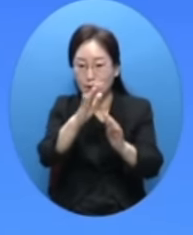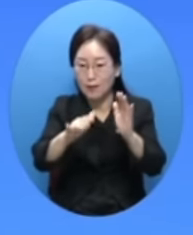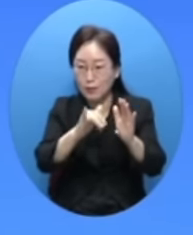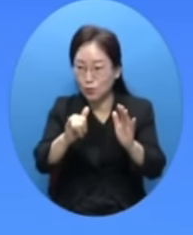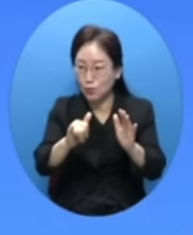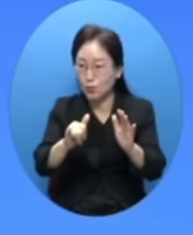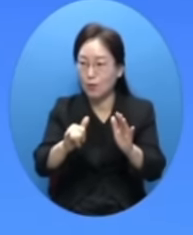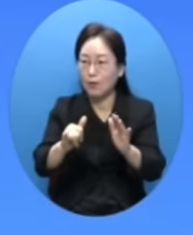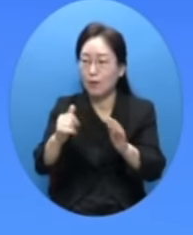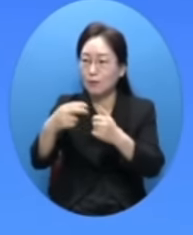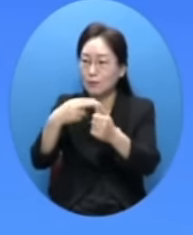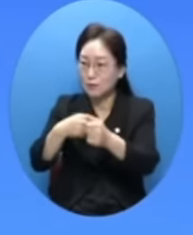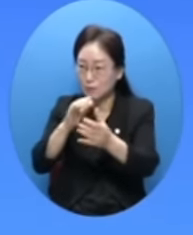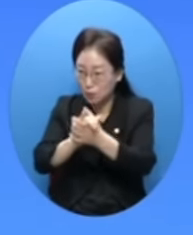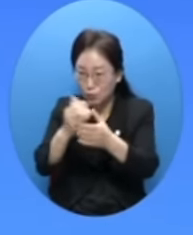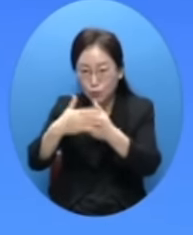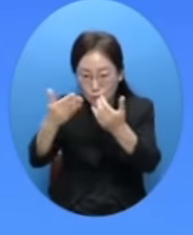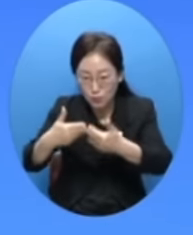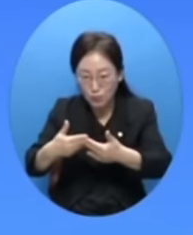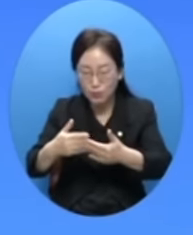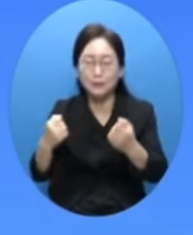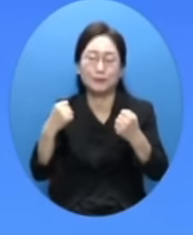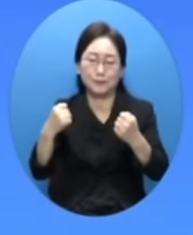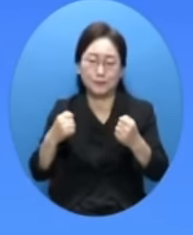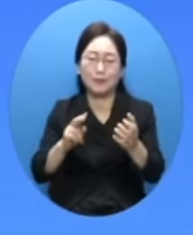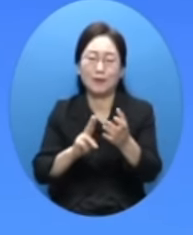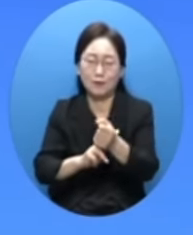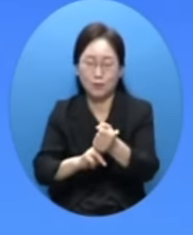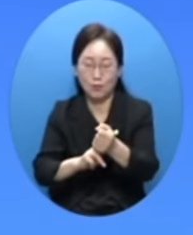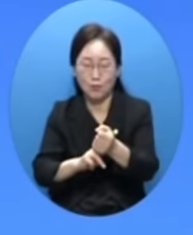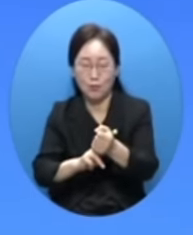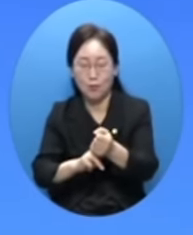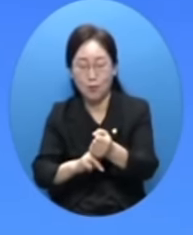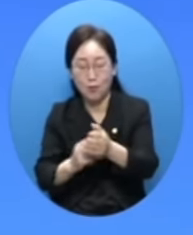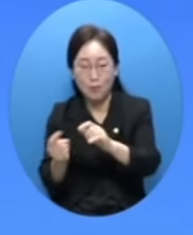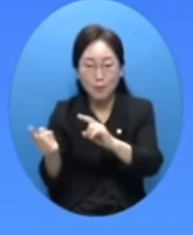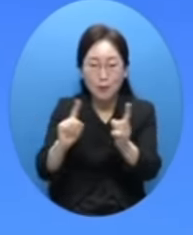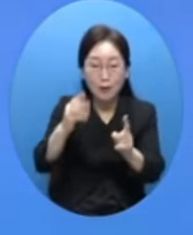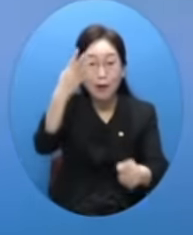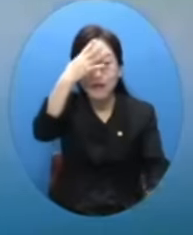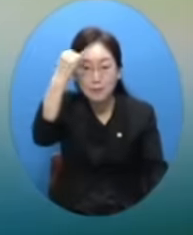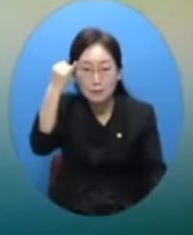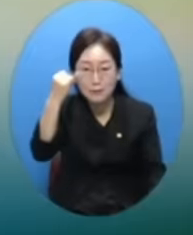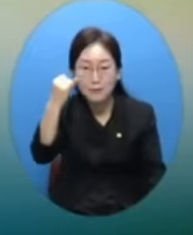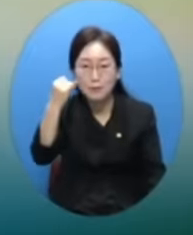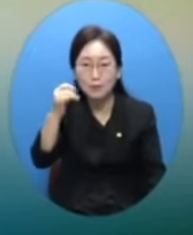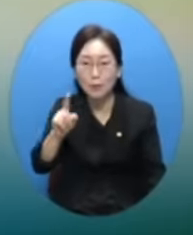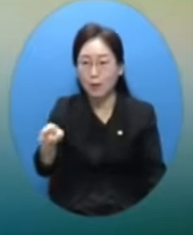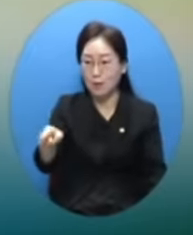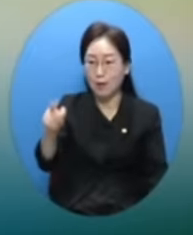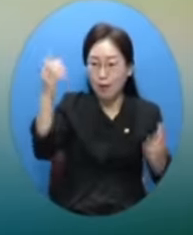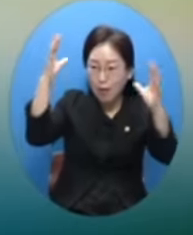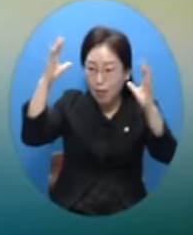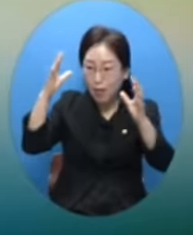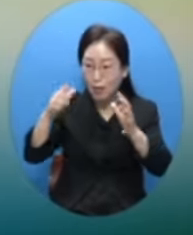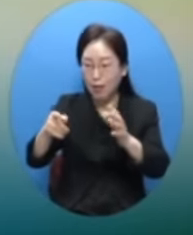큰 힘을 얻고 기적적으로 몸이 회복돼서 살아난 한 할머니는 이 어린 의사가 나를